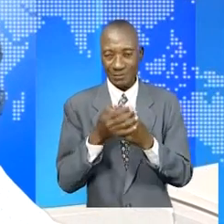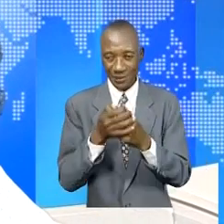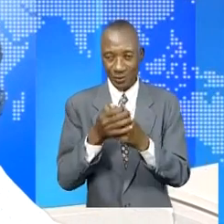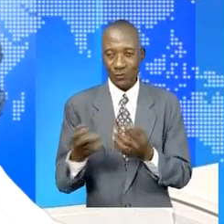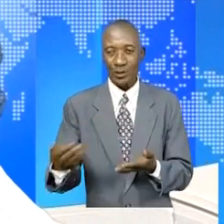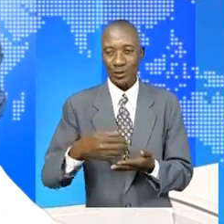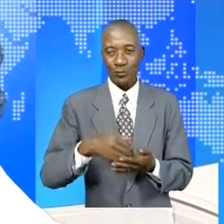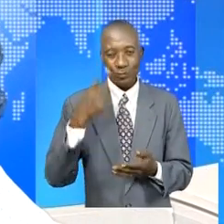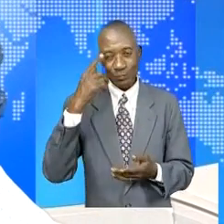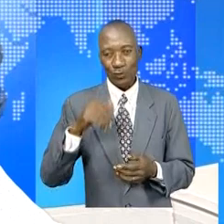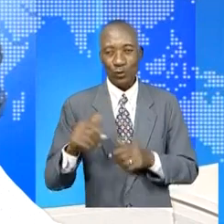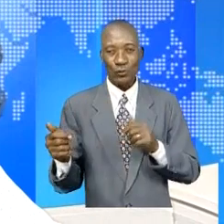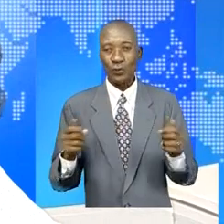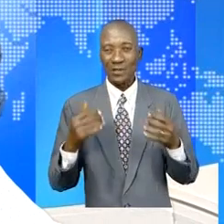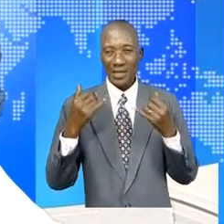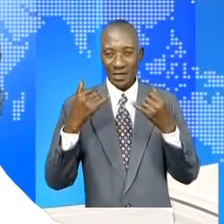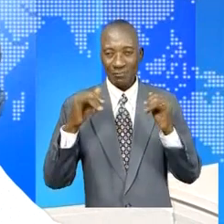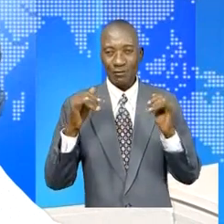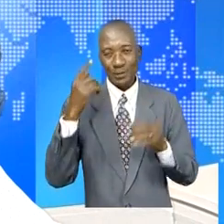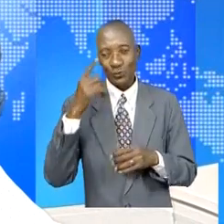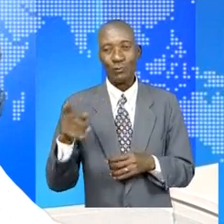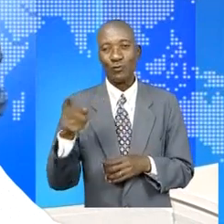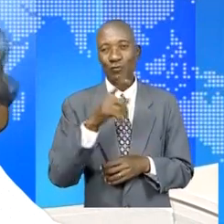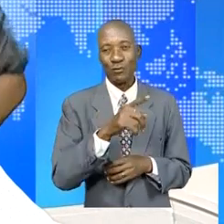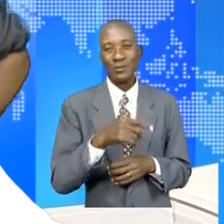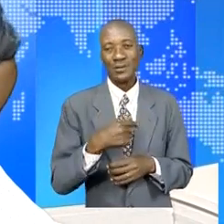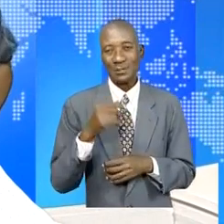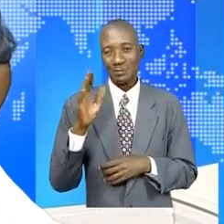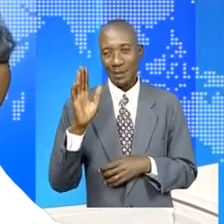Nationale Congolaise. Le prochain rendez-vous, c'est tout à l'heure avec Cédric Kenina. Au revoir et à très bientôt.